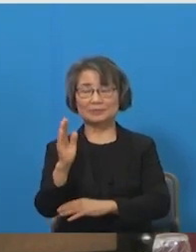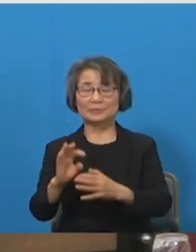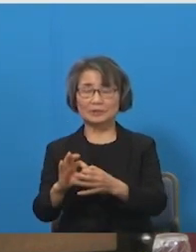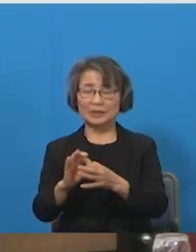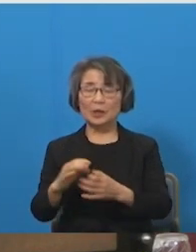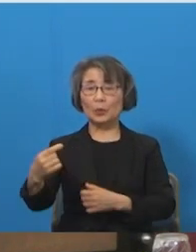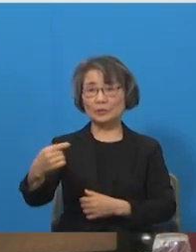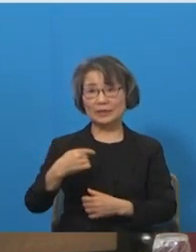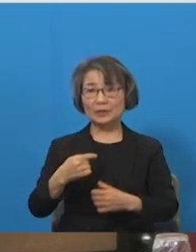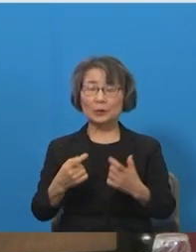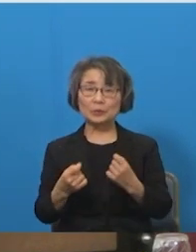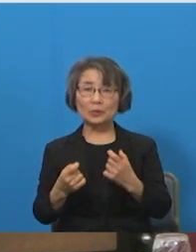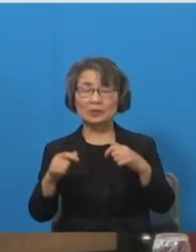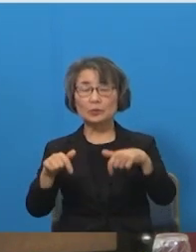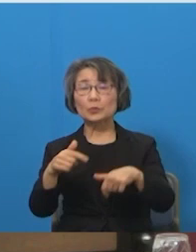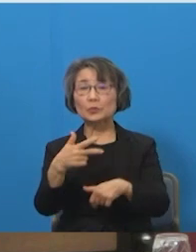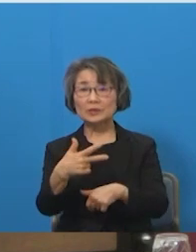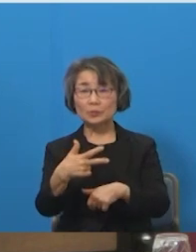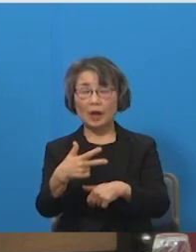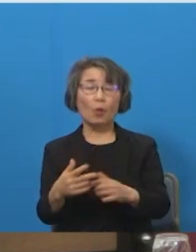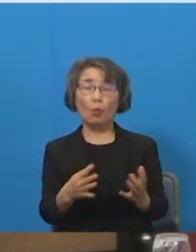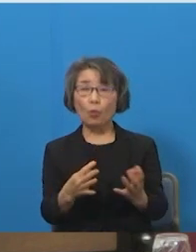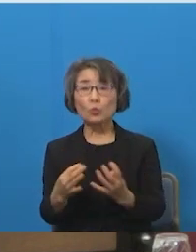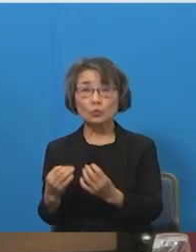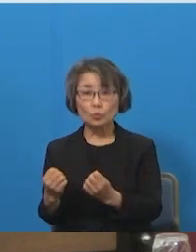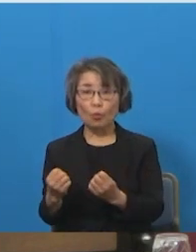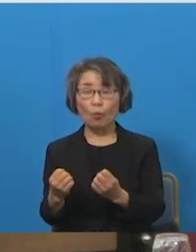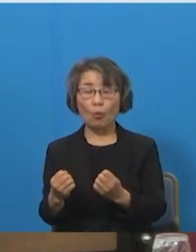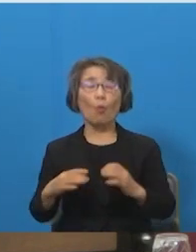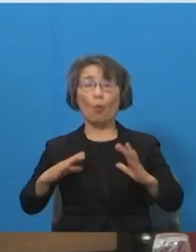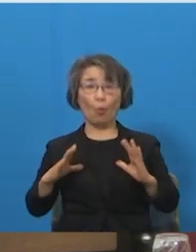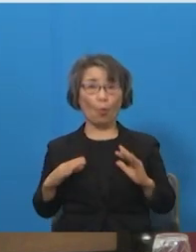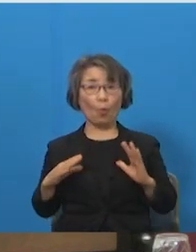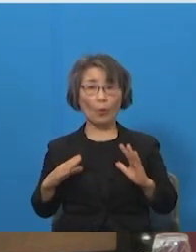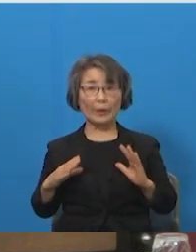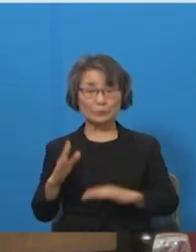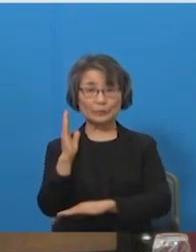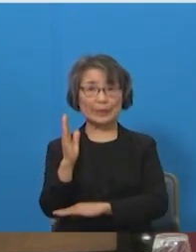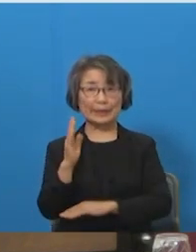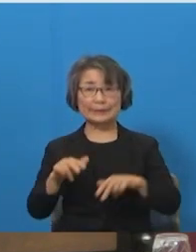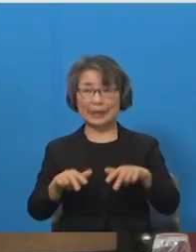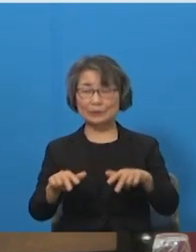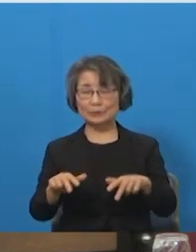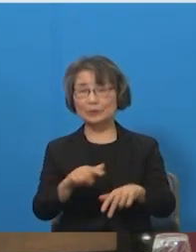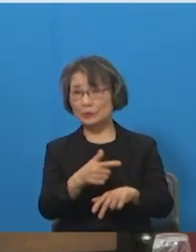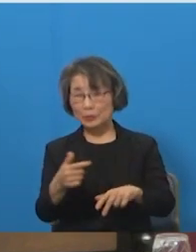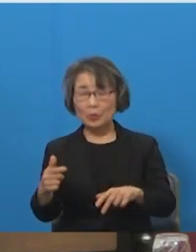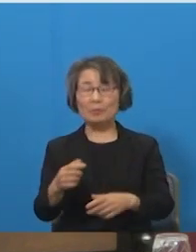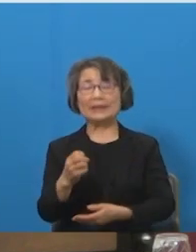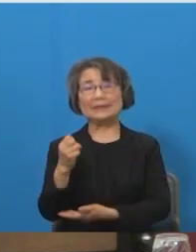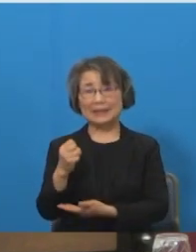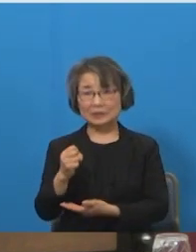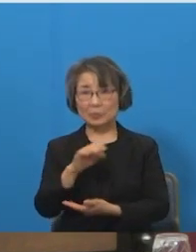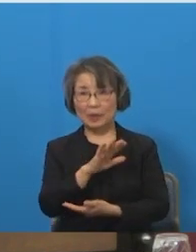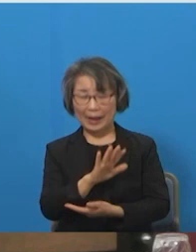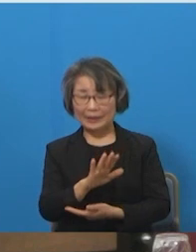摘のとおり、京都市は多くの誇れる政策面も含めた財産を有する一方、住宅価格の高騰